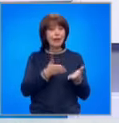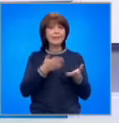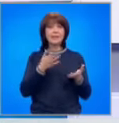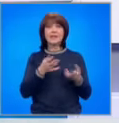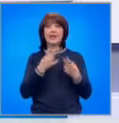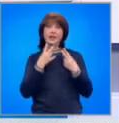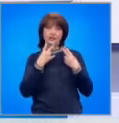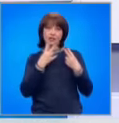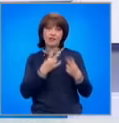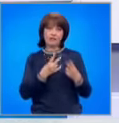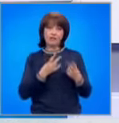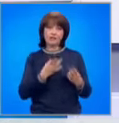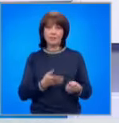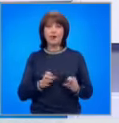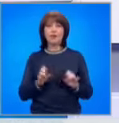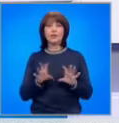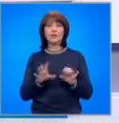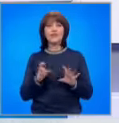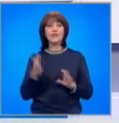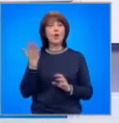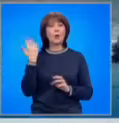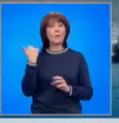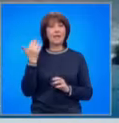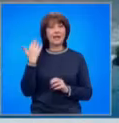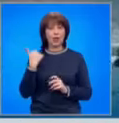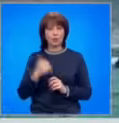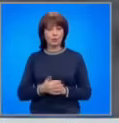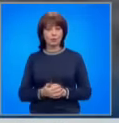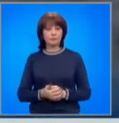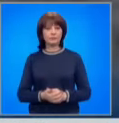Ана Андреева от поредицата Новини от миналото.